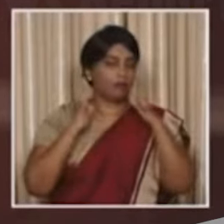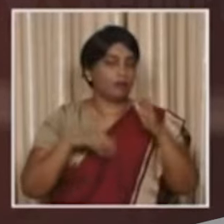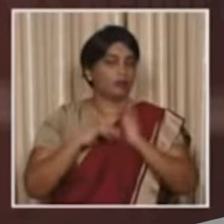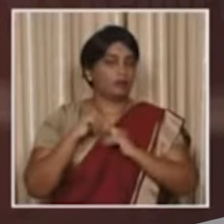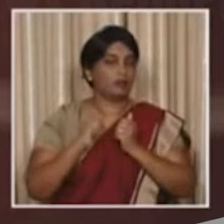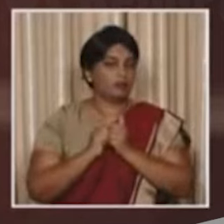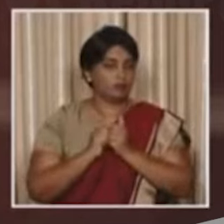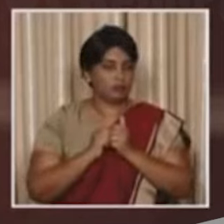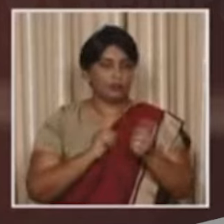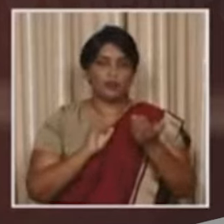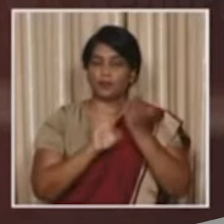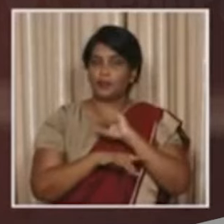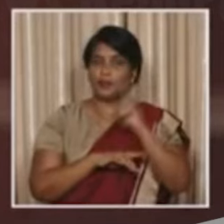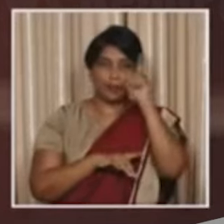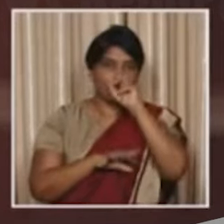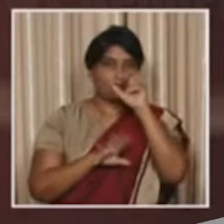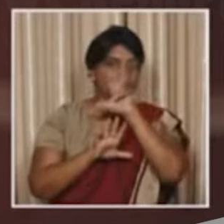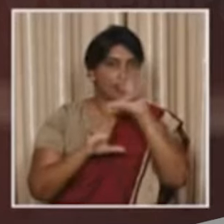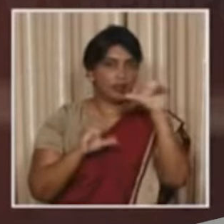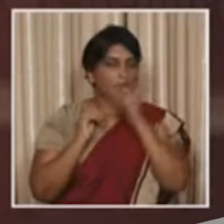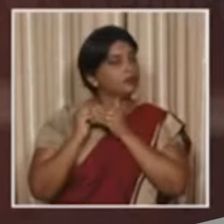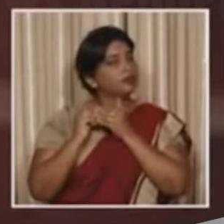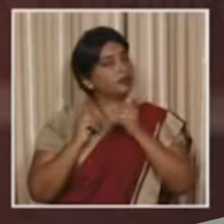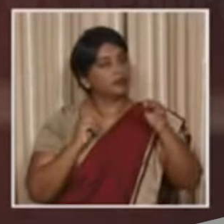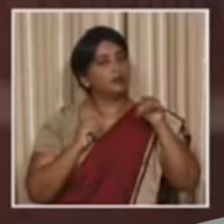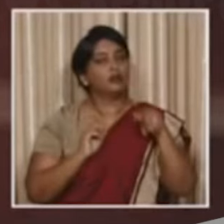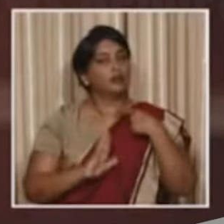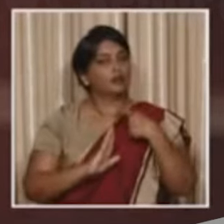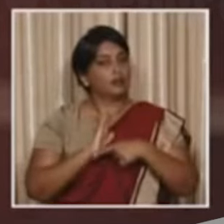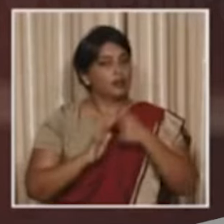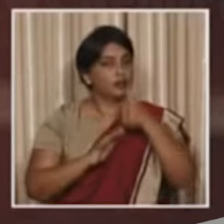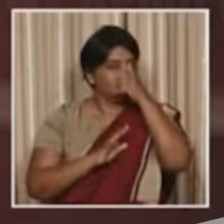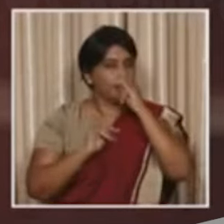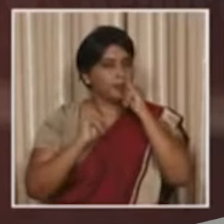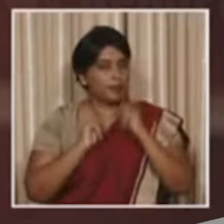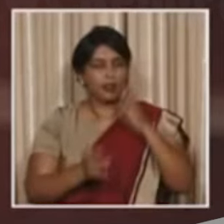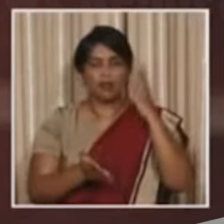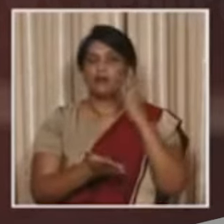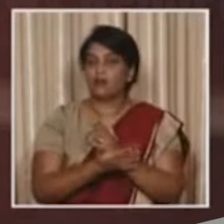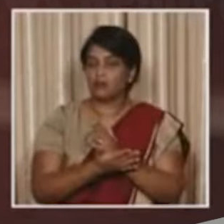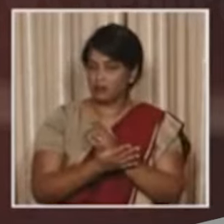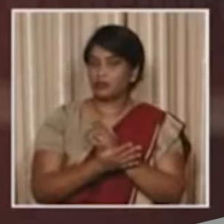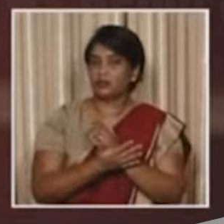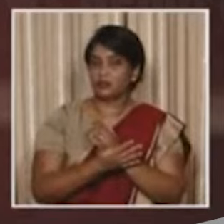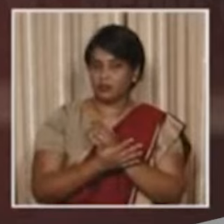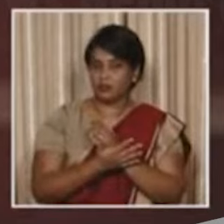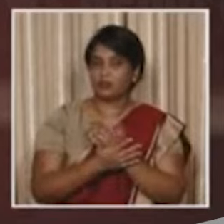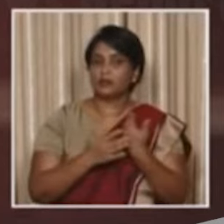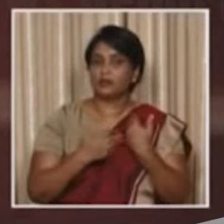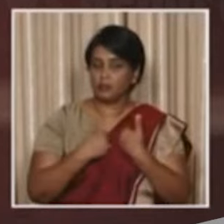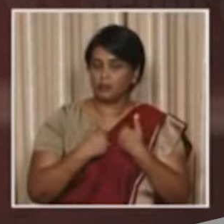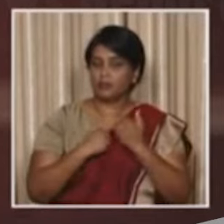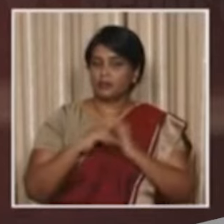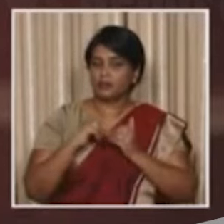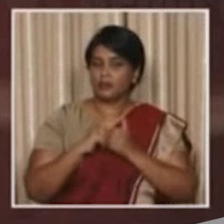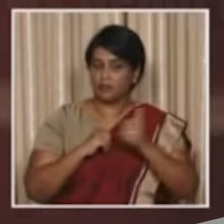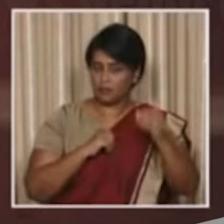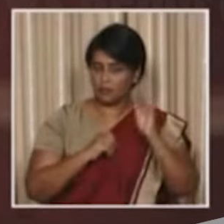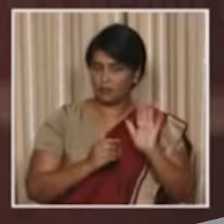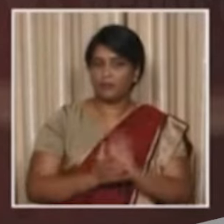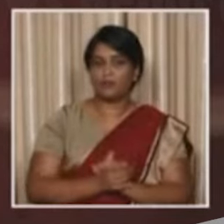වැඩපිළිවෙලක් පෞගිය මාස 18 පුරාවට මේ රටේ වංචාව දූෂණය වළක්වා ගැනීම සඳහා අපි පියවර අරගෙන